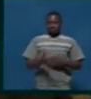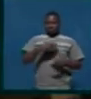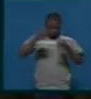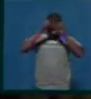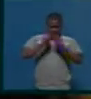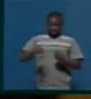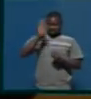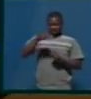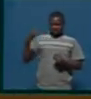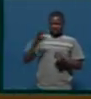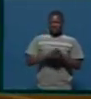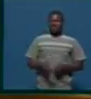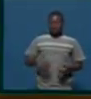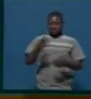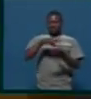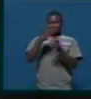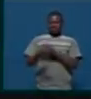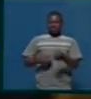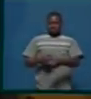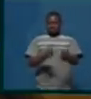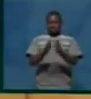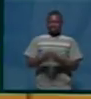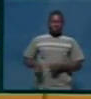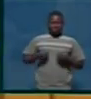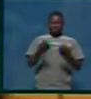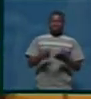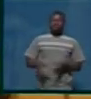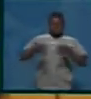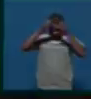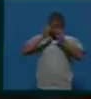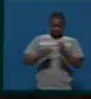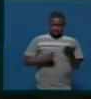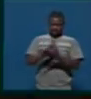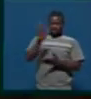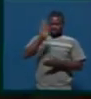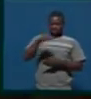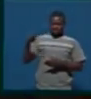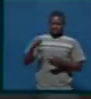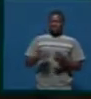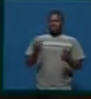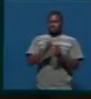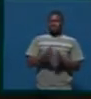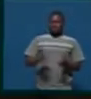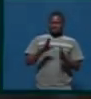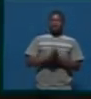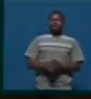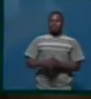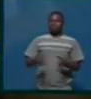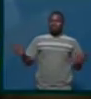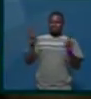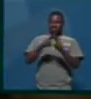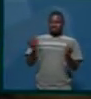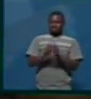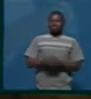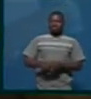série d'audiences accordées par le chef de l'État burkinabé, notamment un entretien avec le président en exercice de